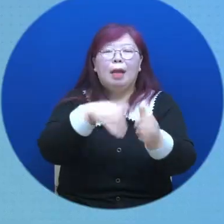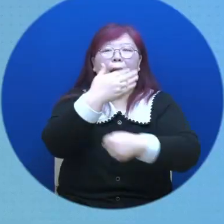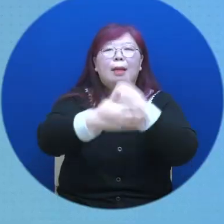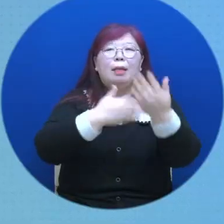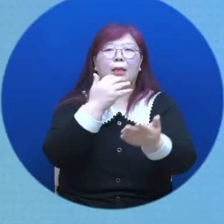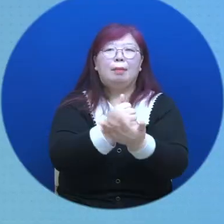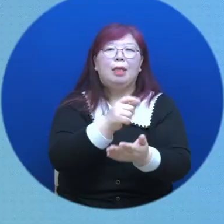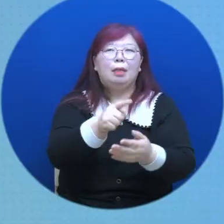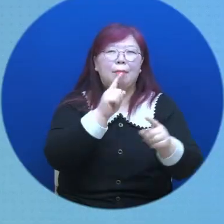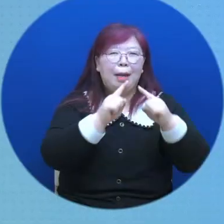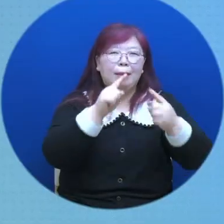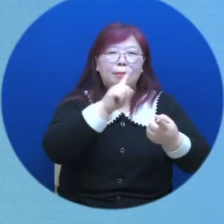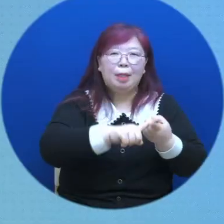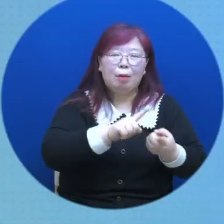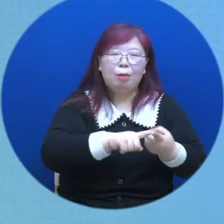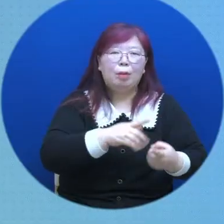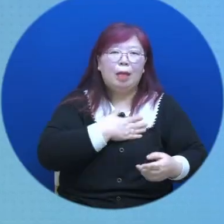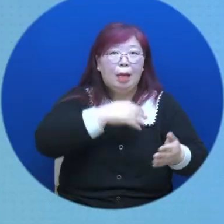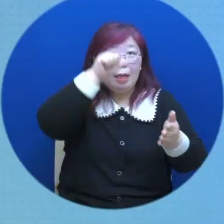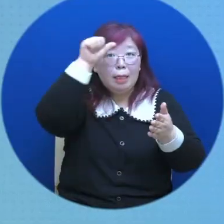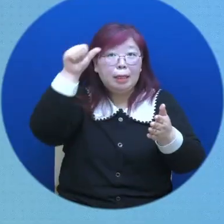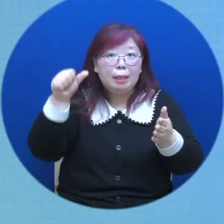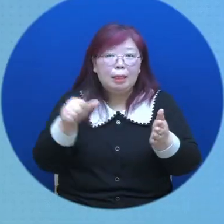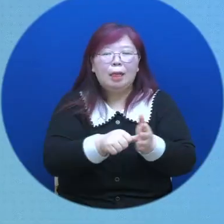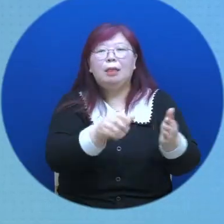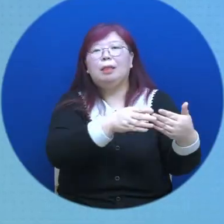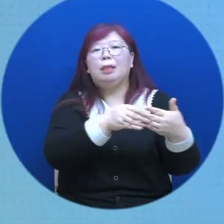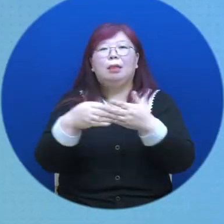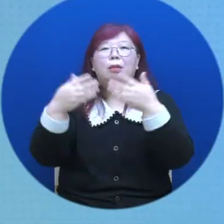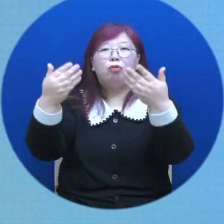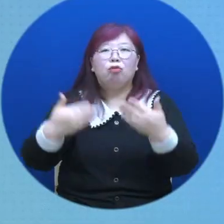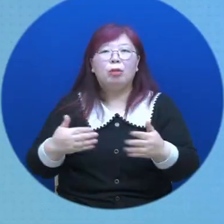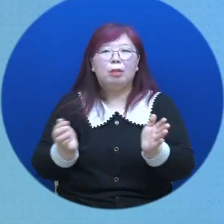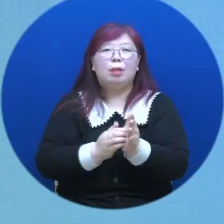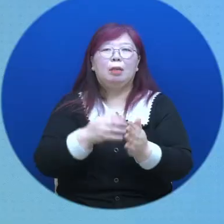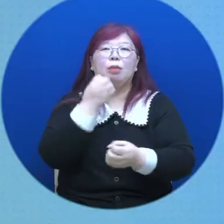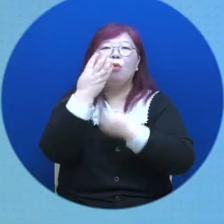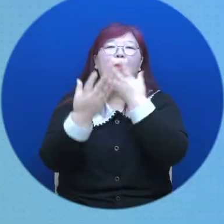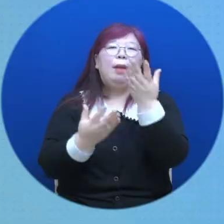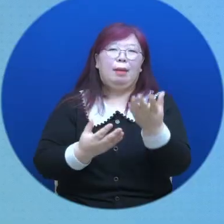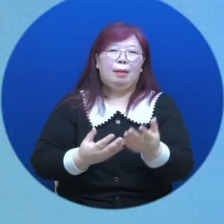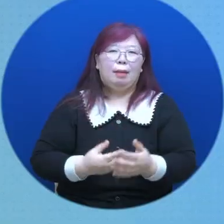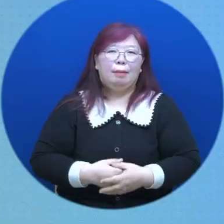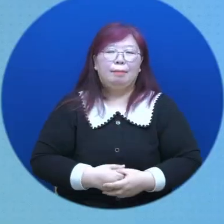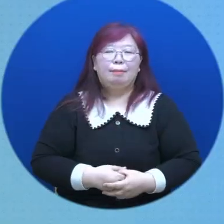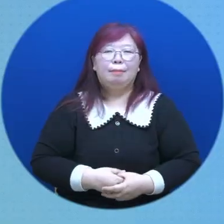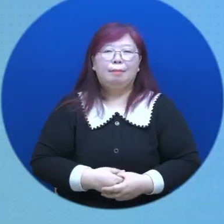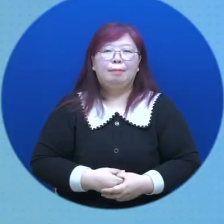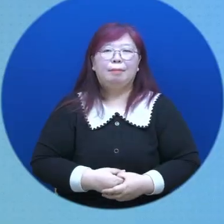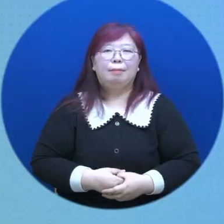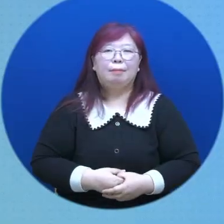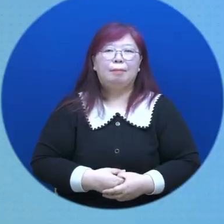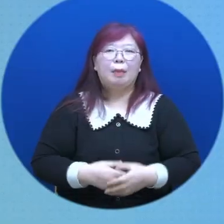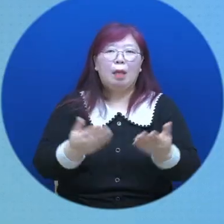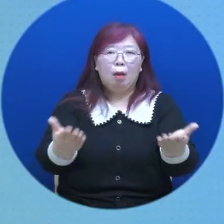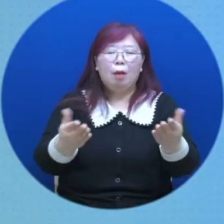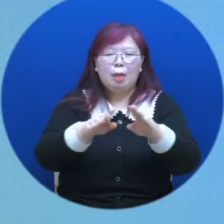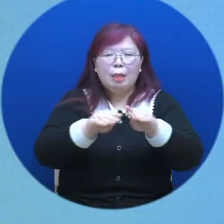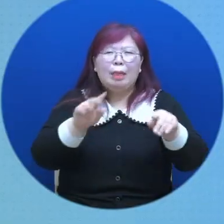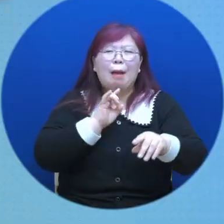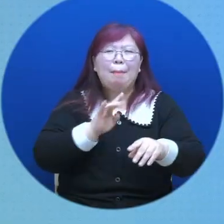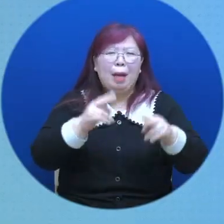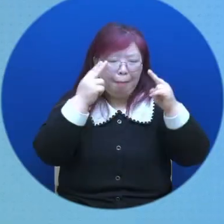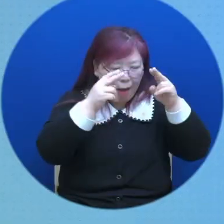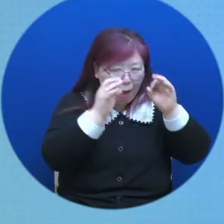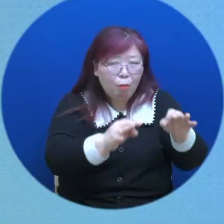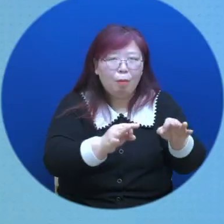그 말씀대로 내 인생을 이렇게 이끌어 주었습니다. 그 고백을 하고 있는 거죠. 여러분 땅만 보면